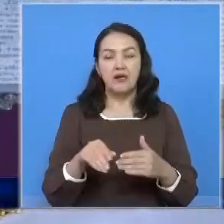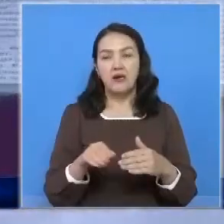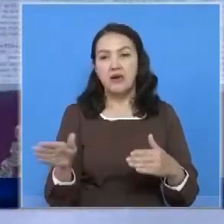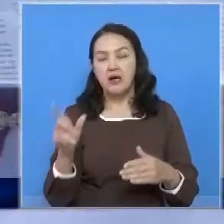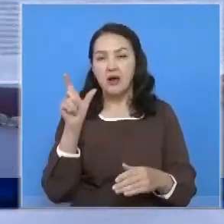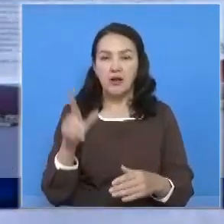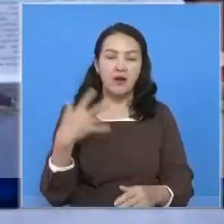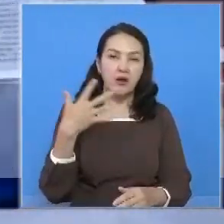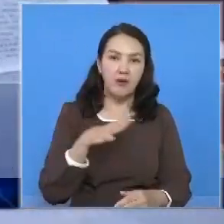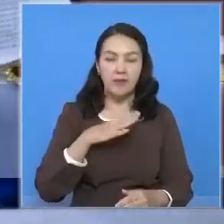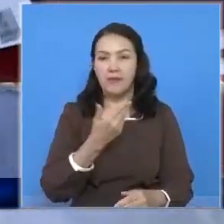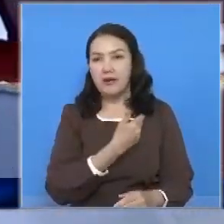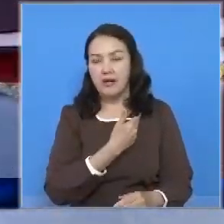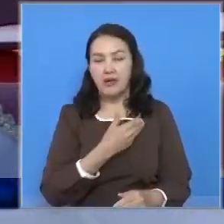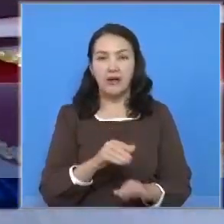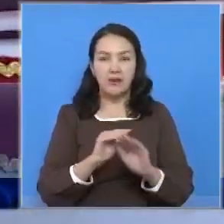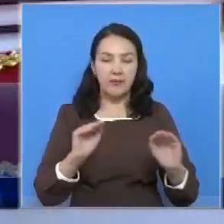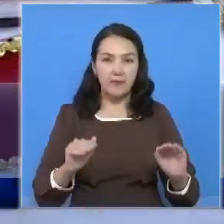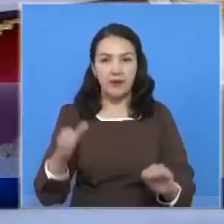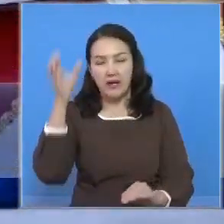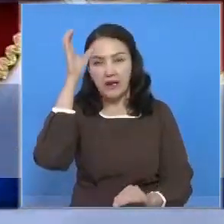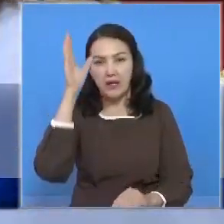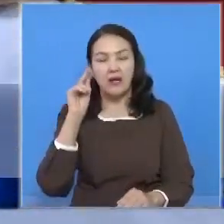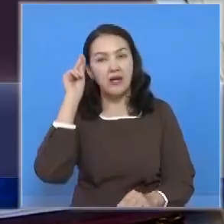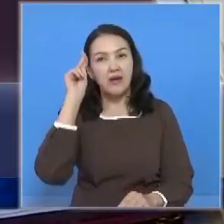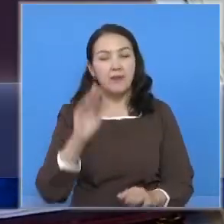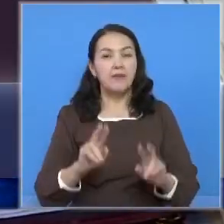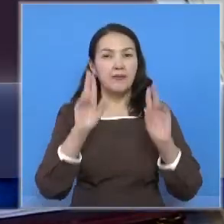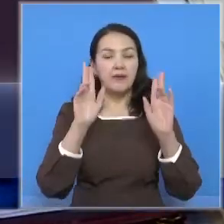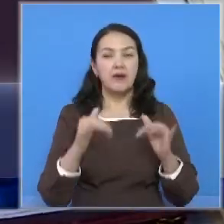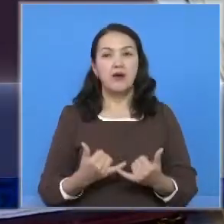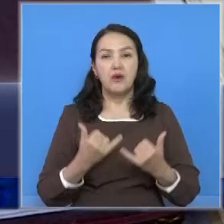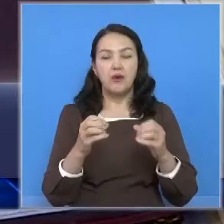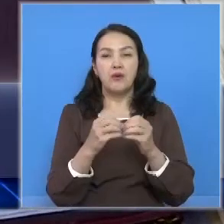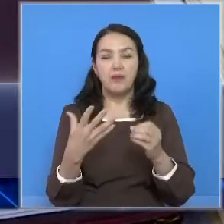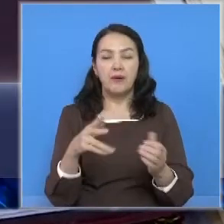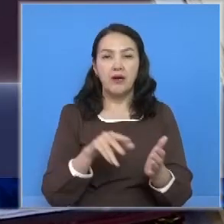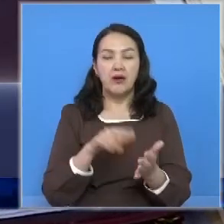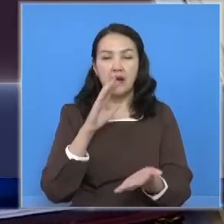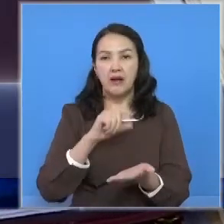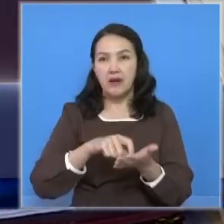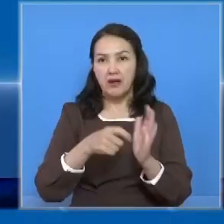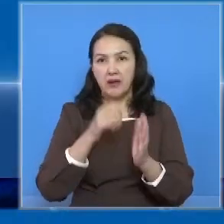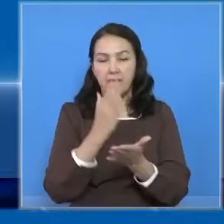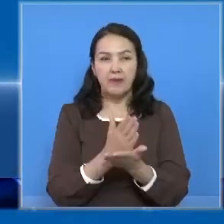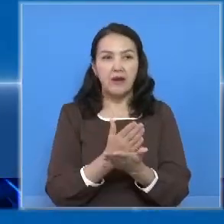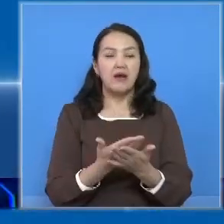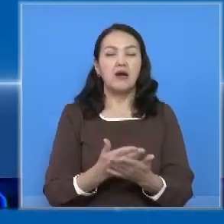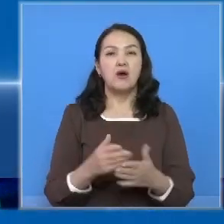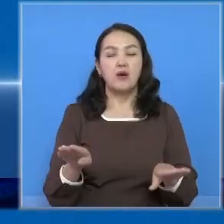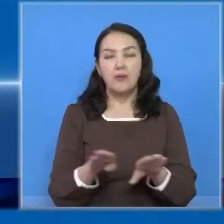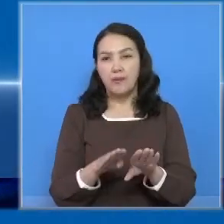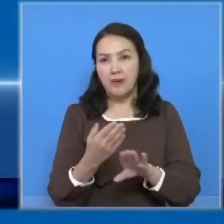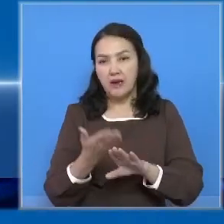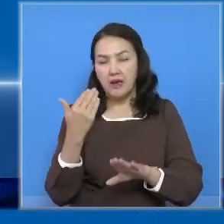түлейді. Өнерлі болғысы келетін бүлдіршіндердің білімін жетілдіруге арналған 11 үйірме сыныбы бар. Қазыналы қара шаңырақ осы